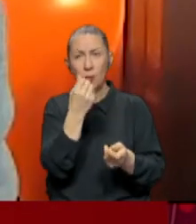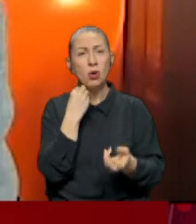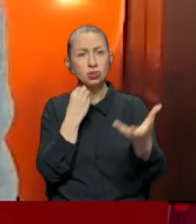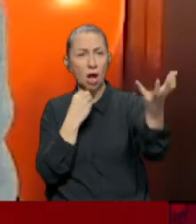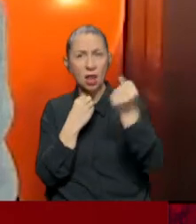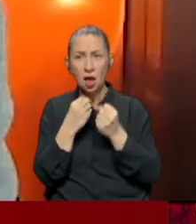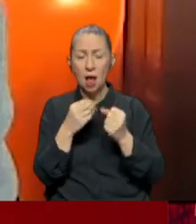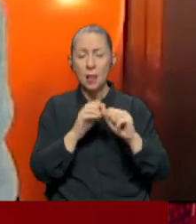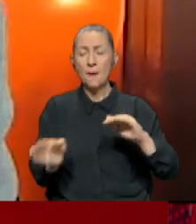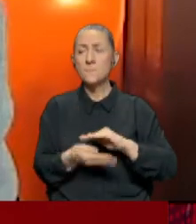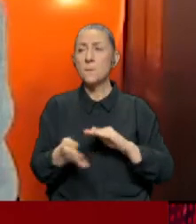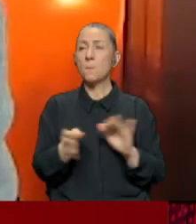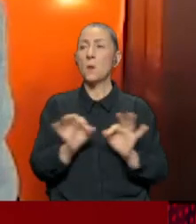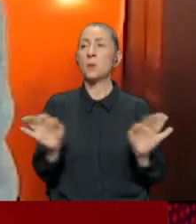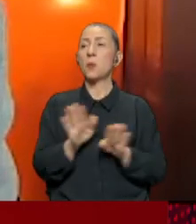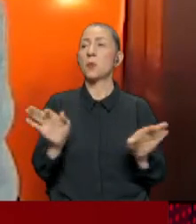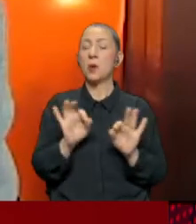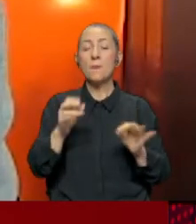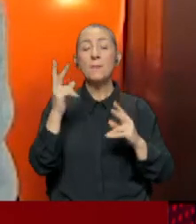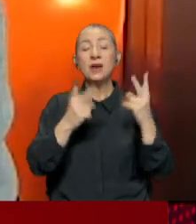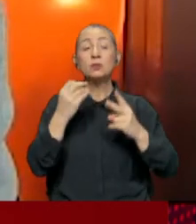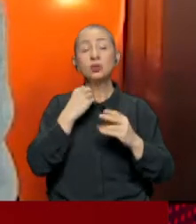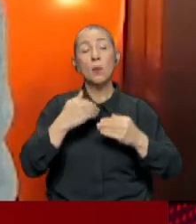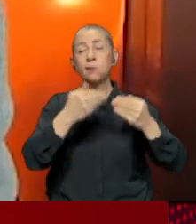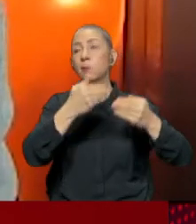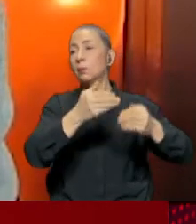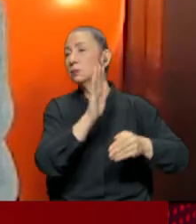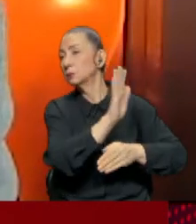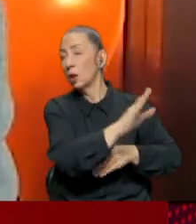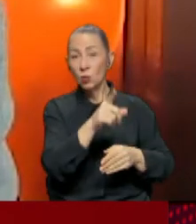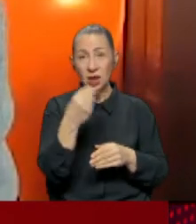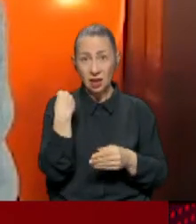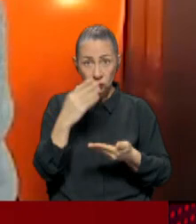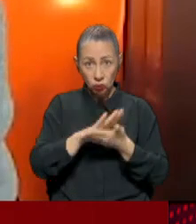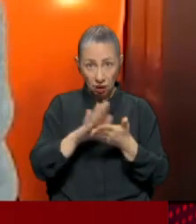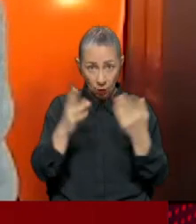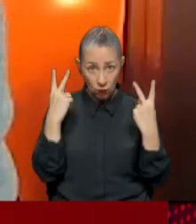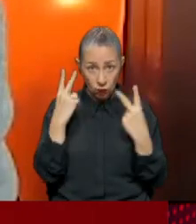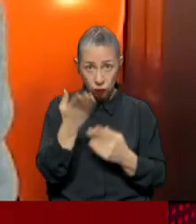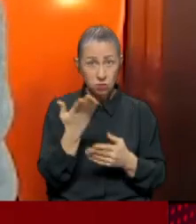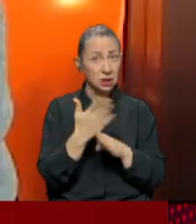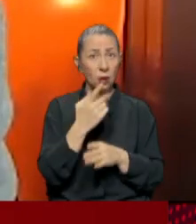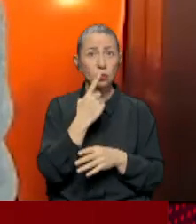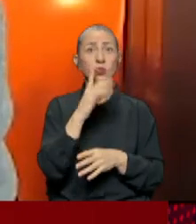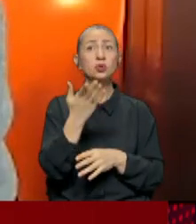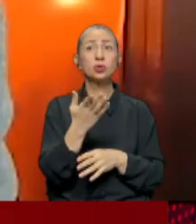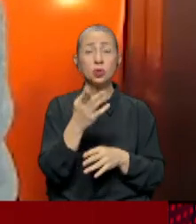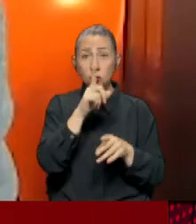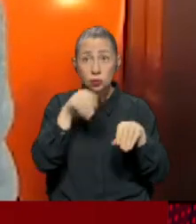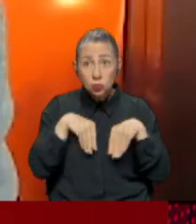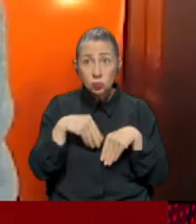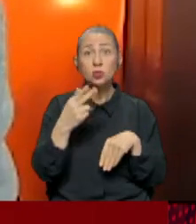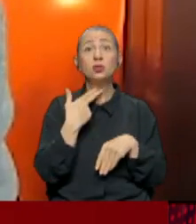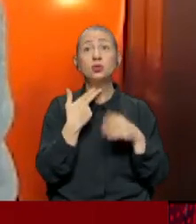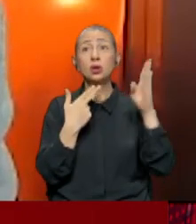alarak, halı altına süpürerek, bazı borçları erteleyerek oluşturduğunuz bu yeni düzenle mi övünüyorsunuz? Niye konuşmuyorsun? Lal mı